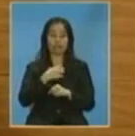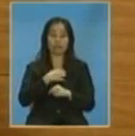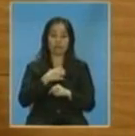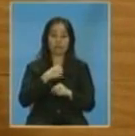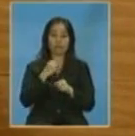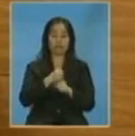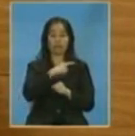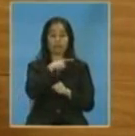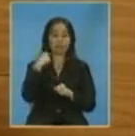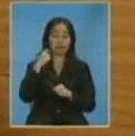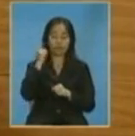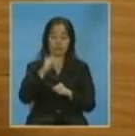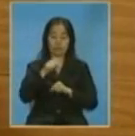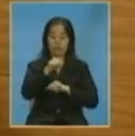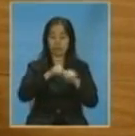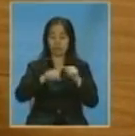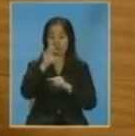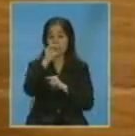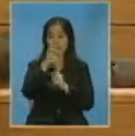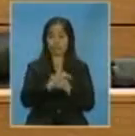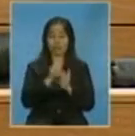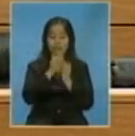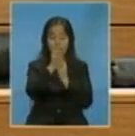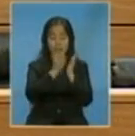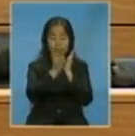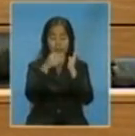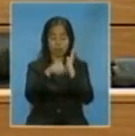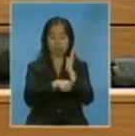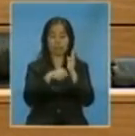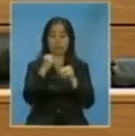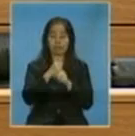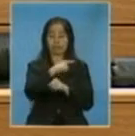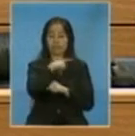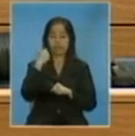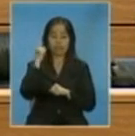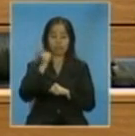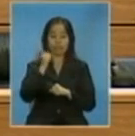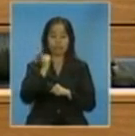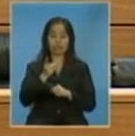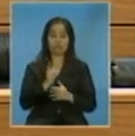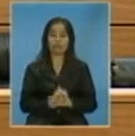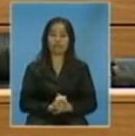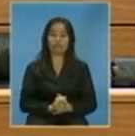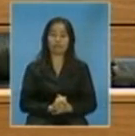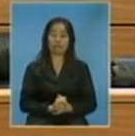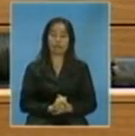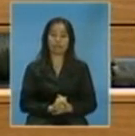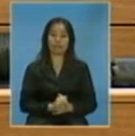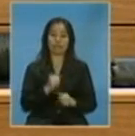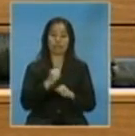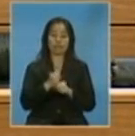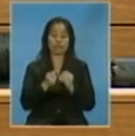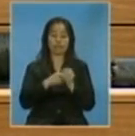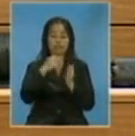าดทุนแน่นอน 100% ครับ3เส้นทางนี้ขาดทุนย่อยยับแน่ครับท่านเดินทางไปหัวหิน